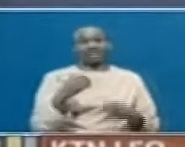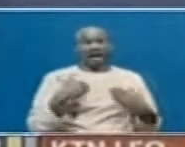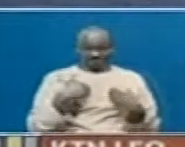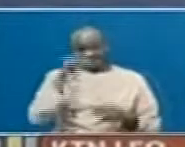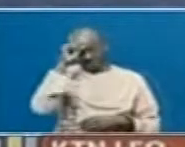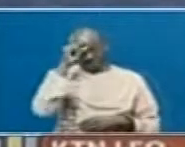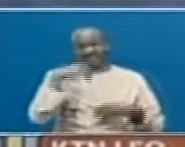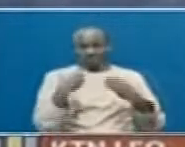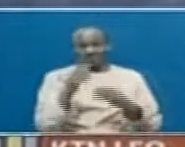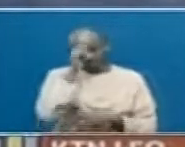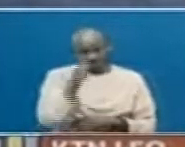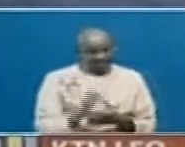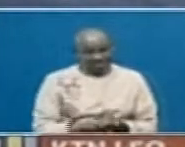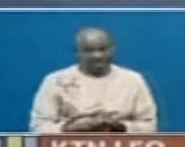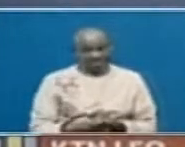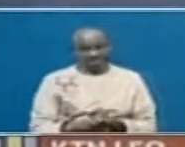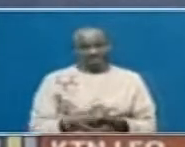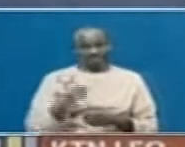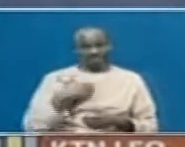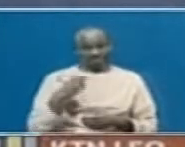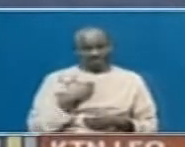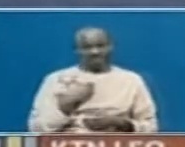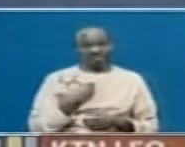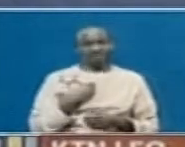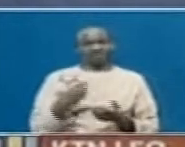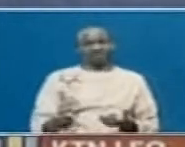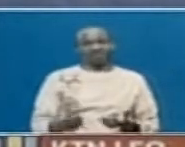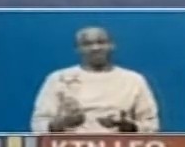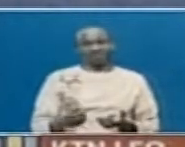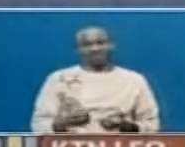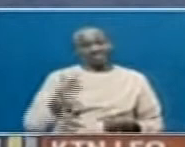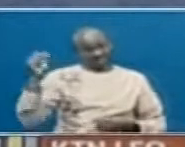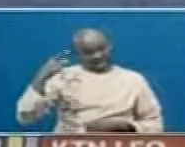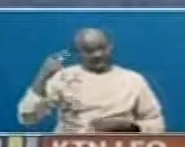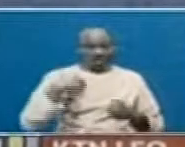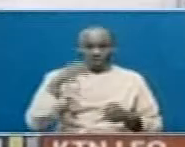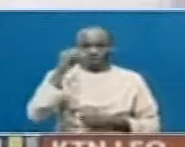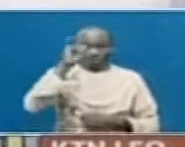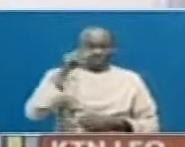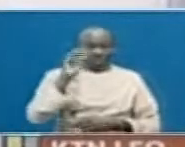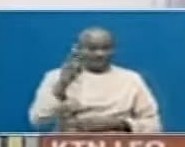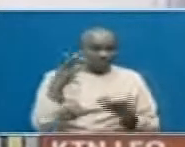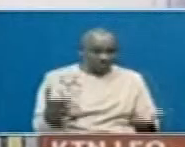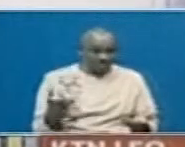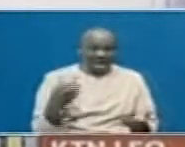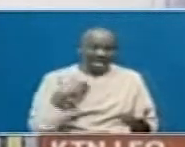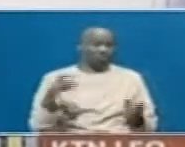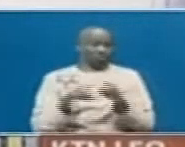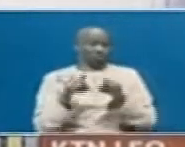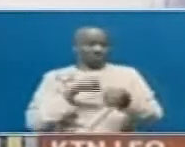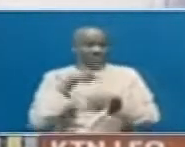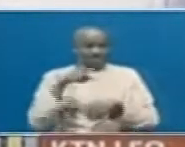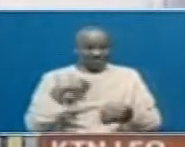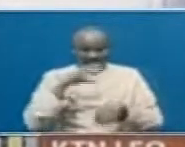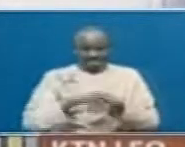serikali. Naam. Kama Silver Star of Kenya. OJW. Naam. Pia wakati huo